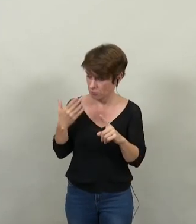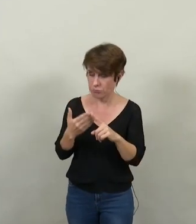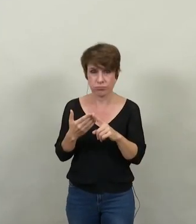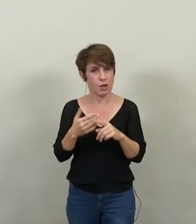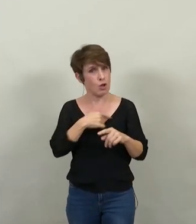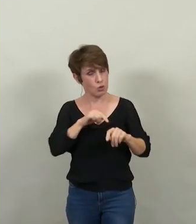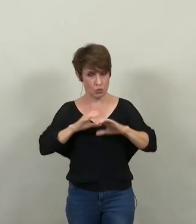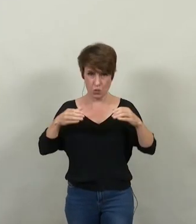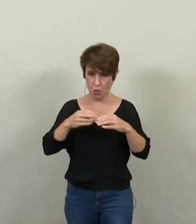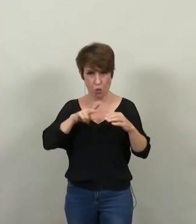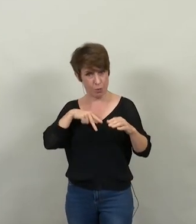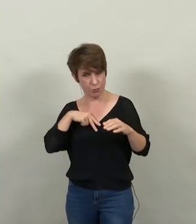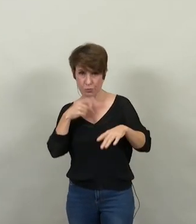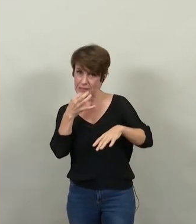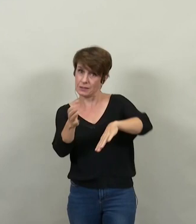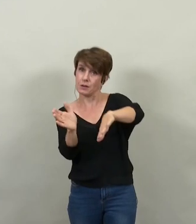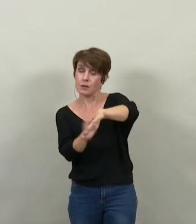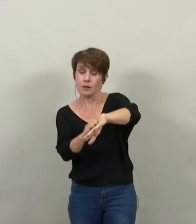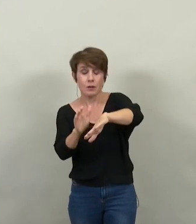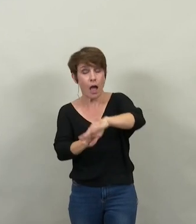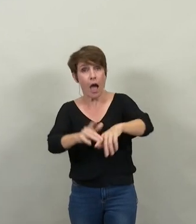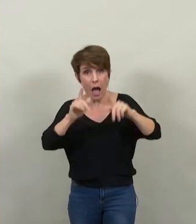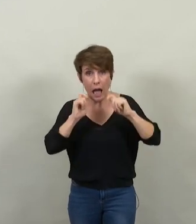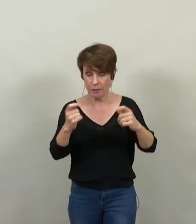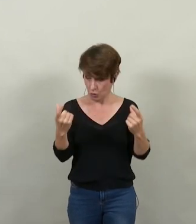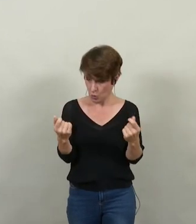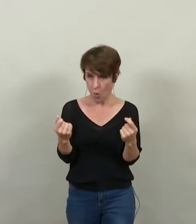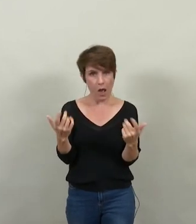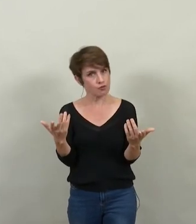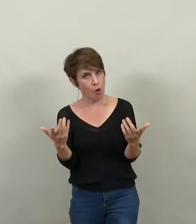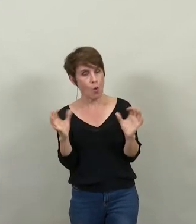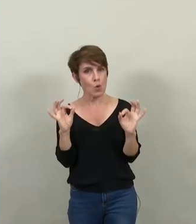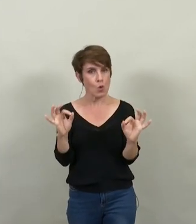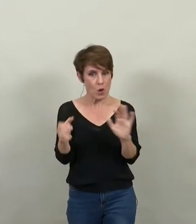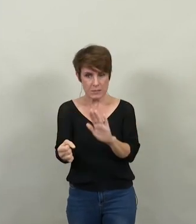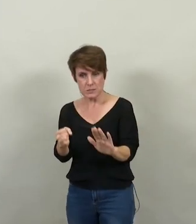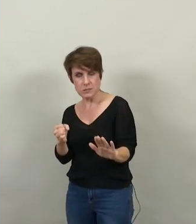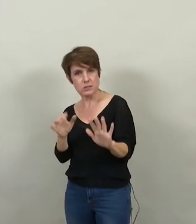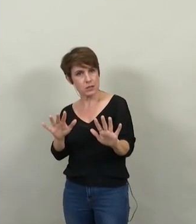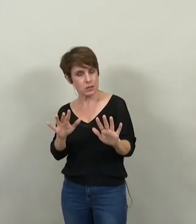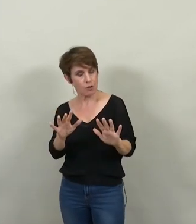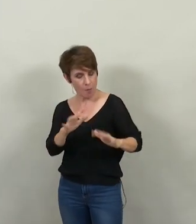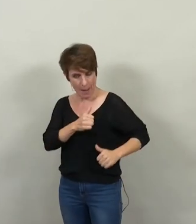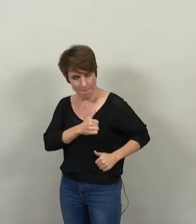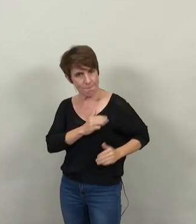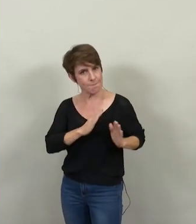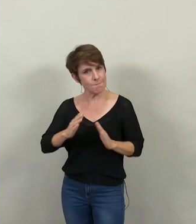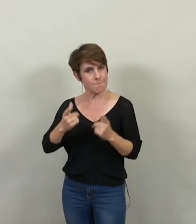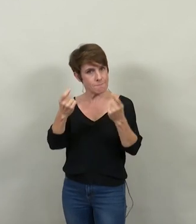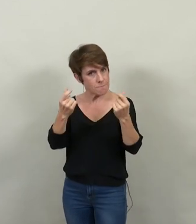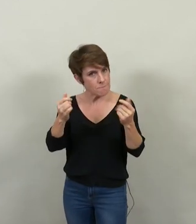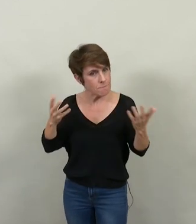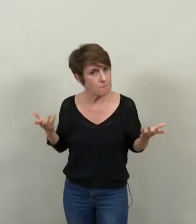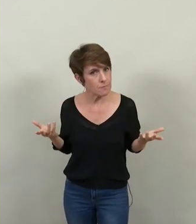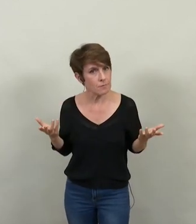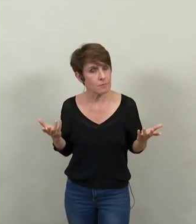rappellera la nécessité financière de la ville ces impératifs financiers parce que sans cela